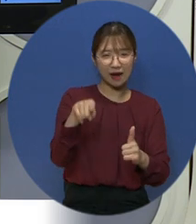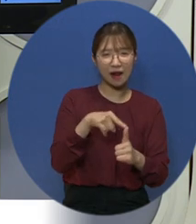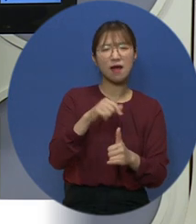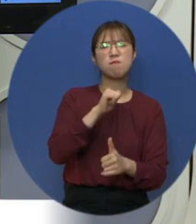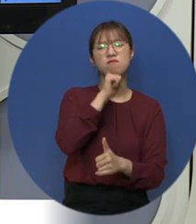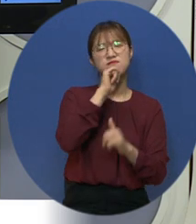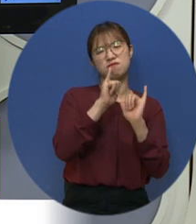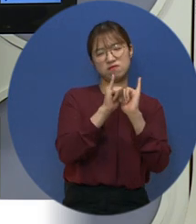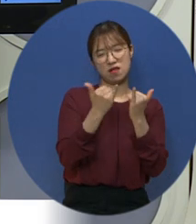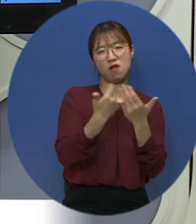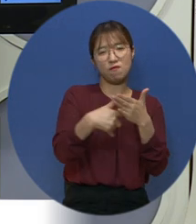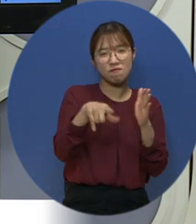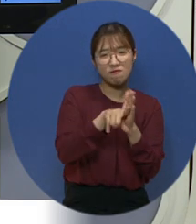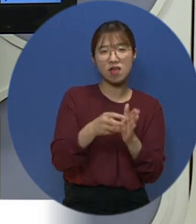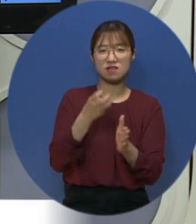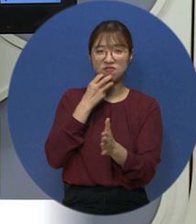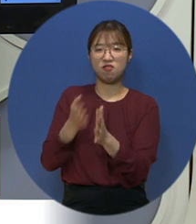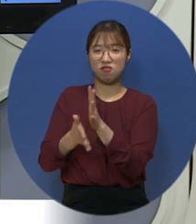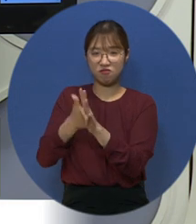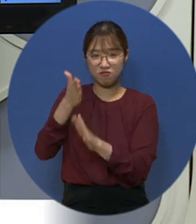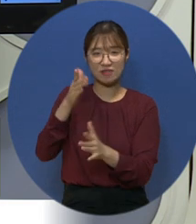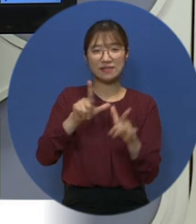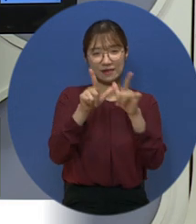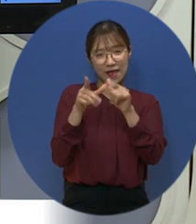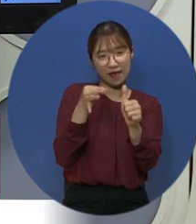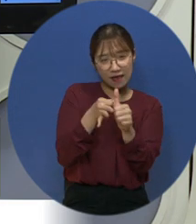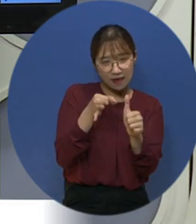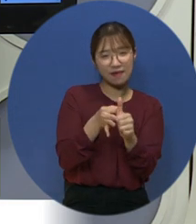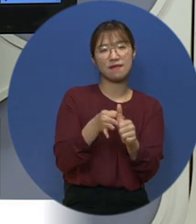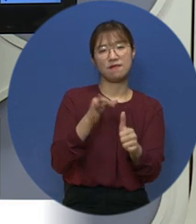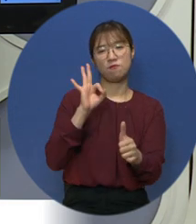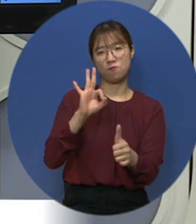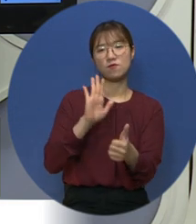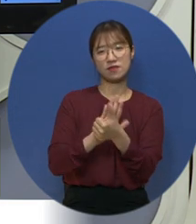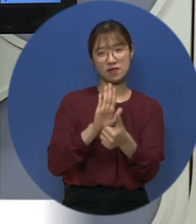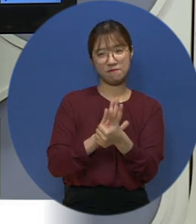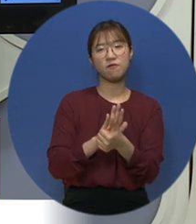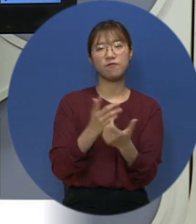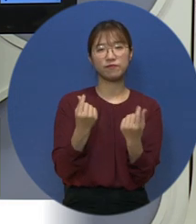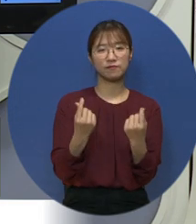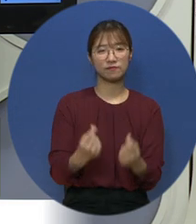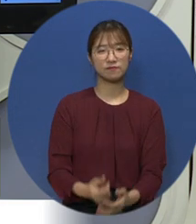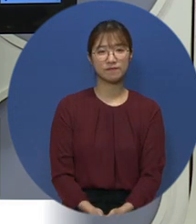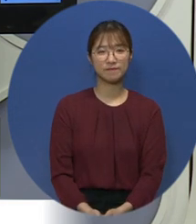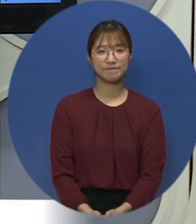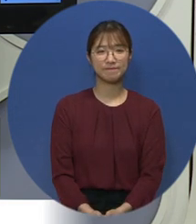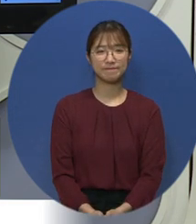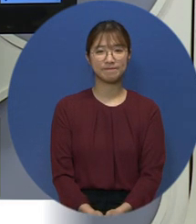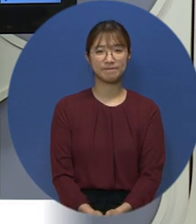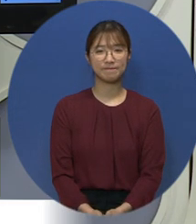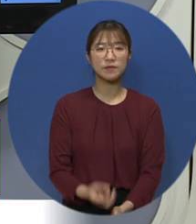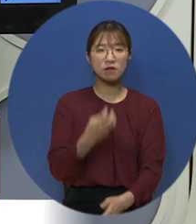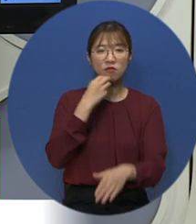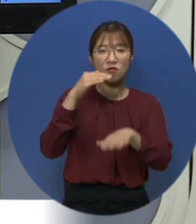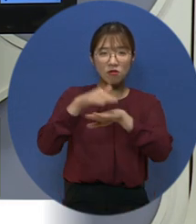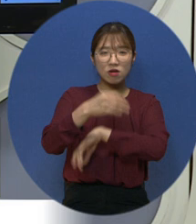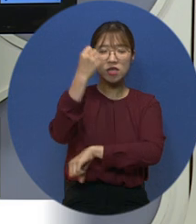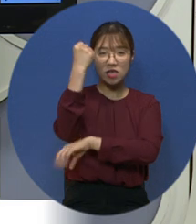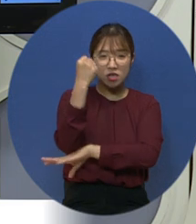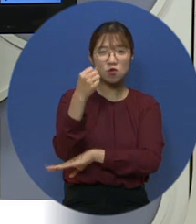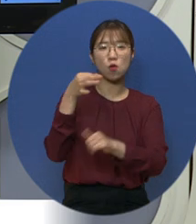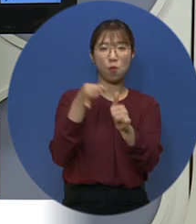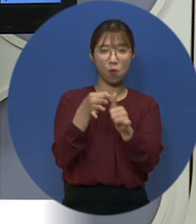빈곤층을 대상으로 서울시가 생계와 장재 급여 등을 지원하는 제도입니다 서울 형 기초 보장